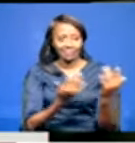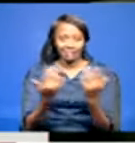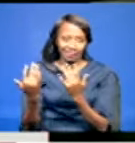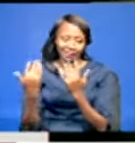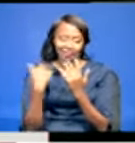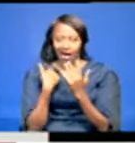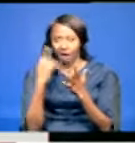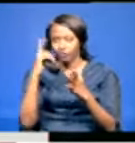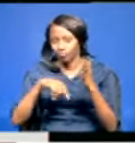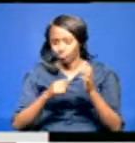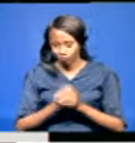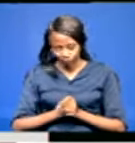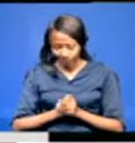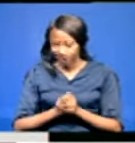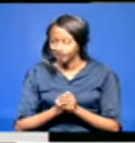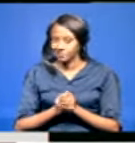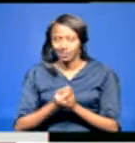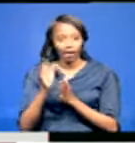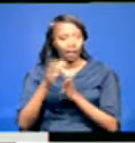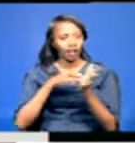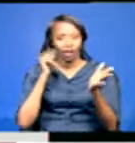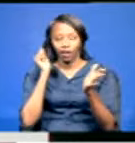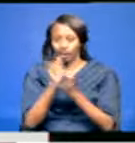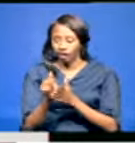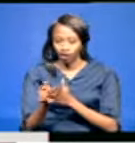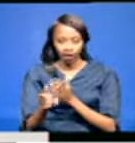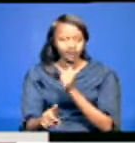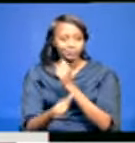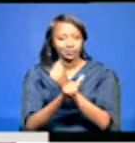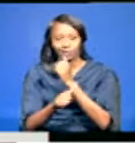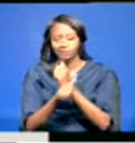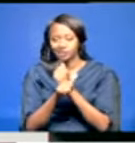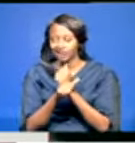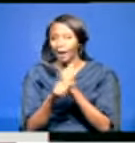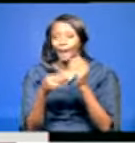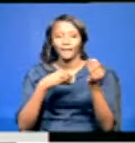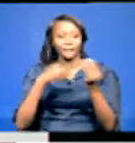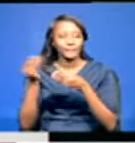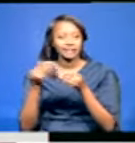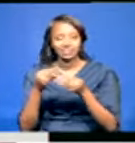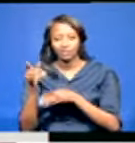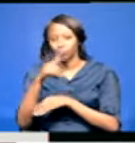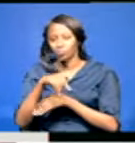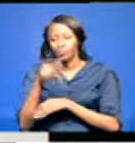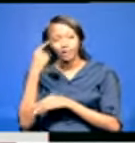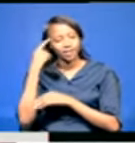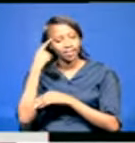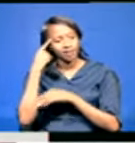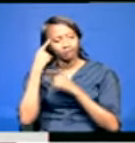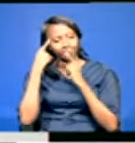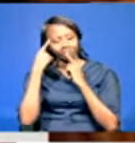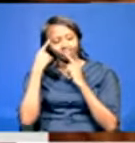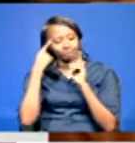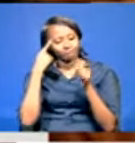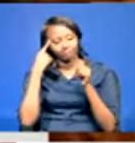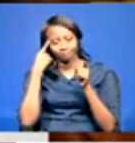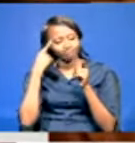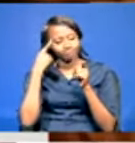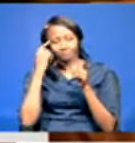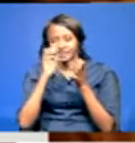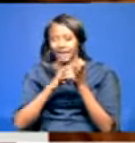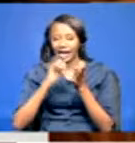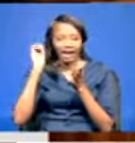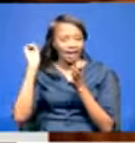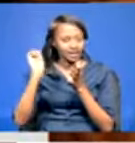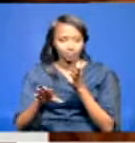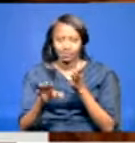hasara kubwa, imeteketeza jumba nyingi sana, biashara za watu. Tunakadiria hasara ya hali ya juu sana.